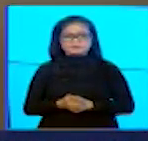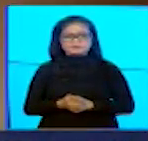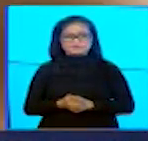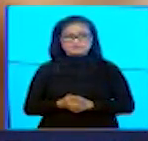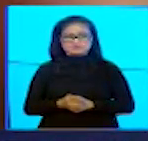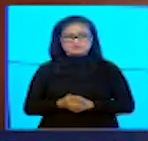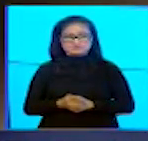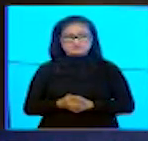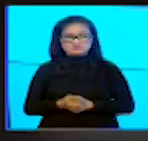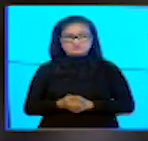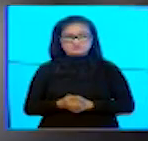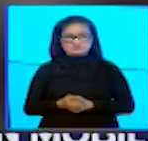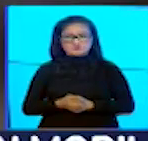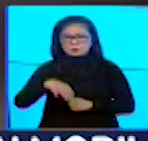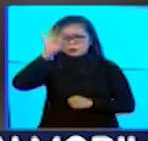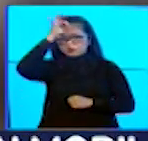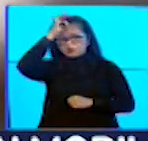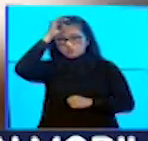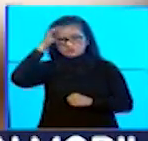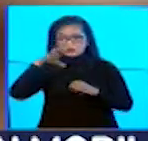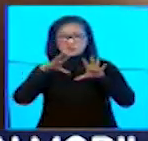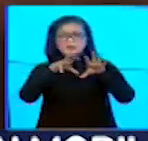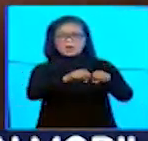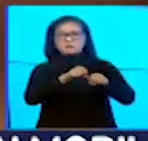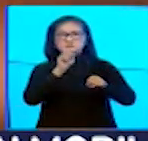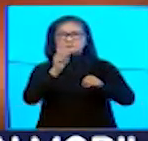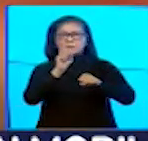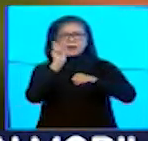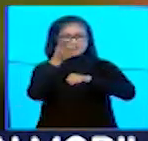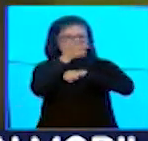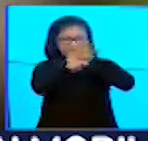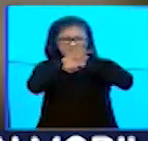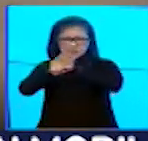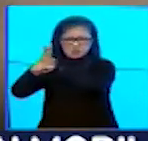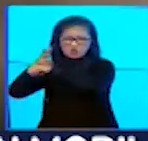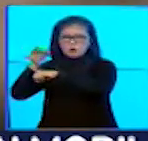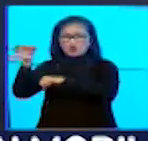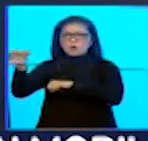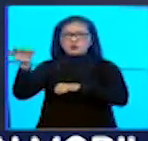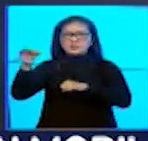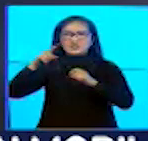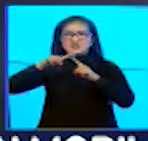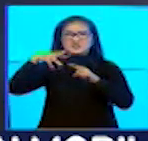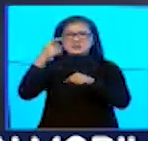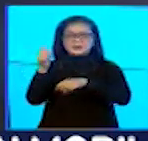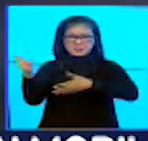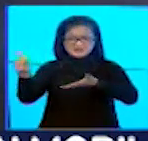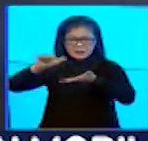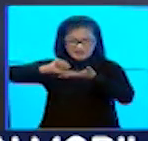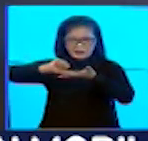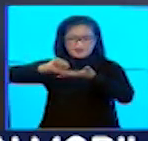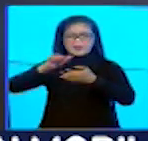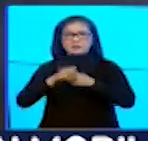Dari video amatir, polisi melakukan penyergapan di jalur Pantura Margadana, Kota Tegal, Jawa Tengah. Kedua pelaku melakukan